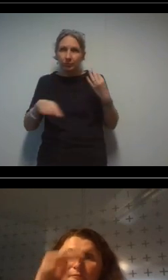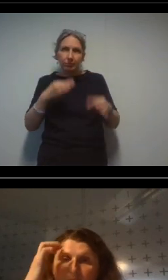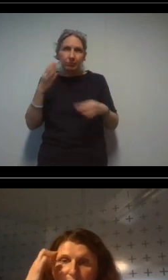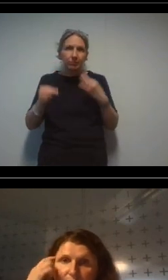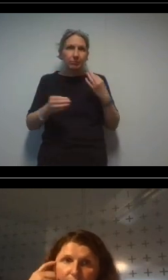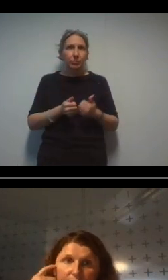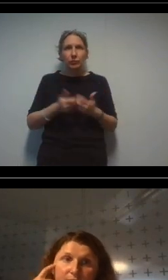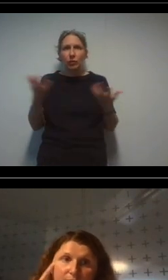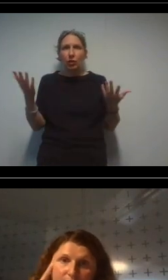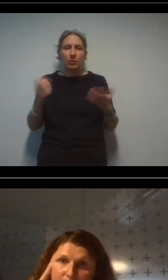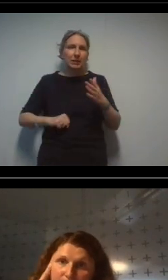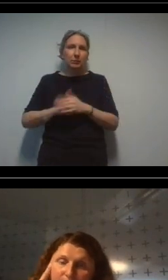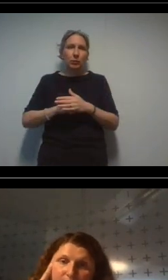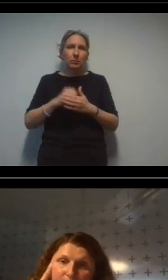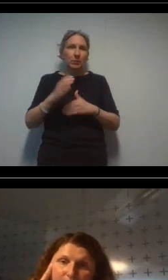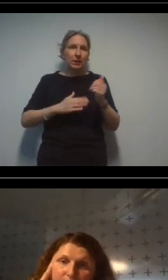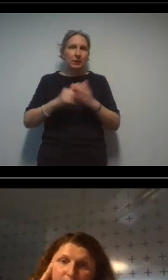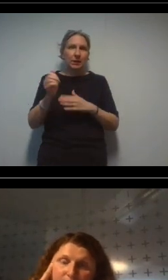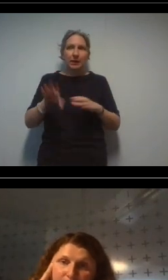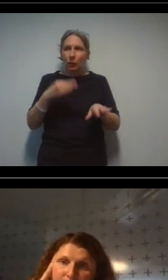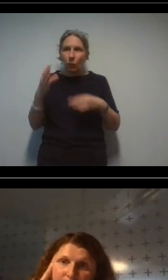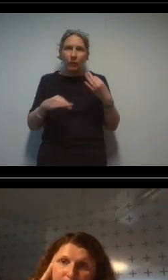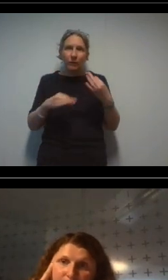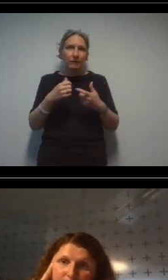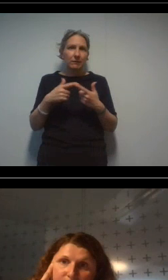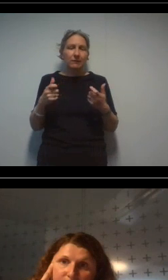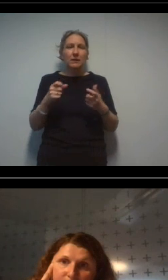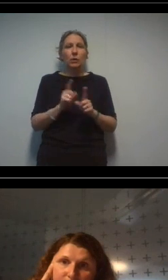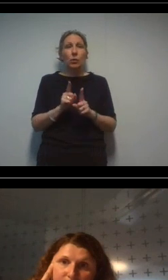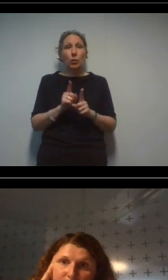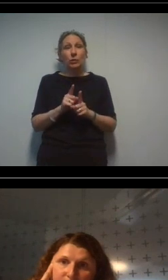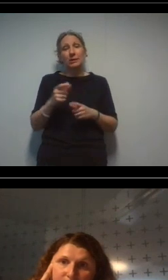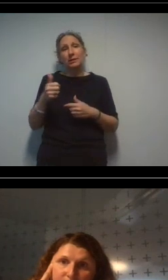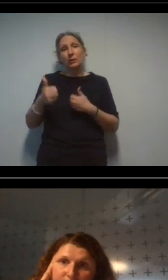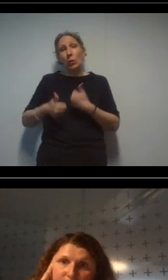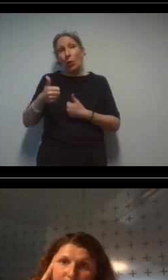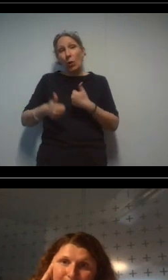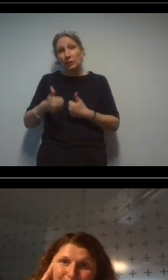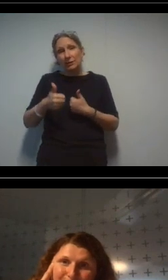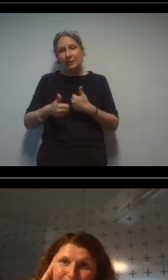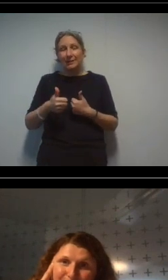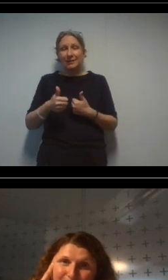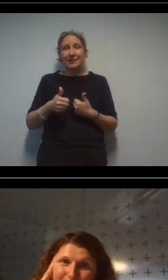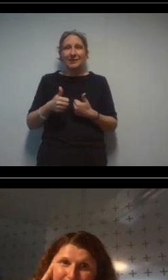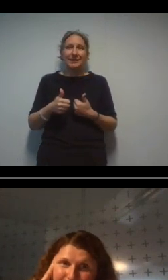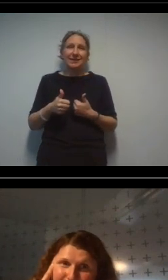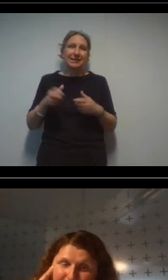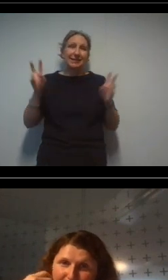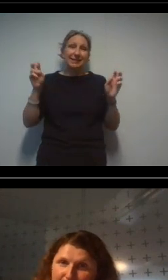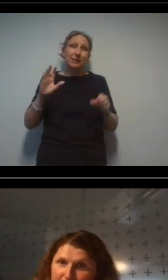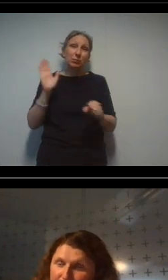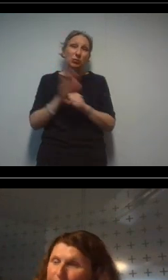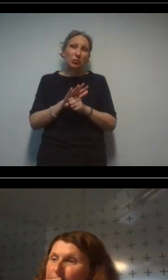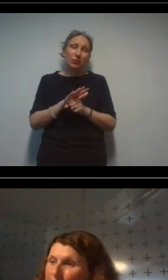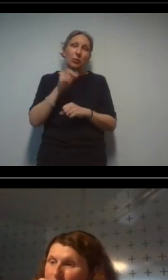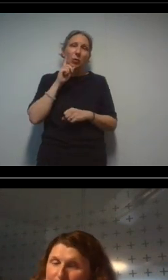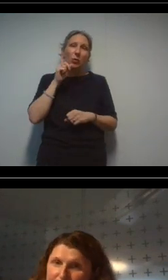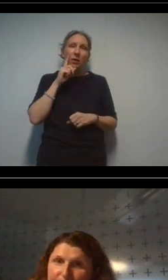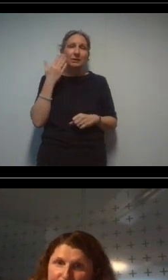puis surtout, parce que là, il y aura un peu de concurrence et de bouchons pour trouver son stage, parce qu'on a parfois nous des jeunes